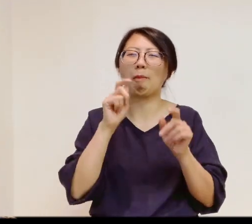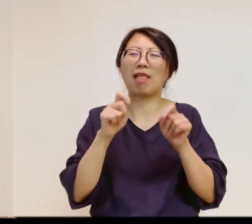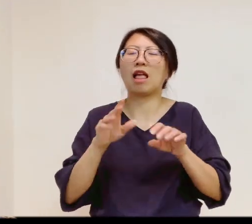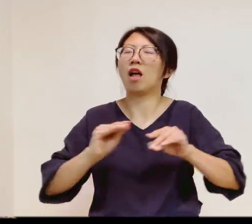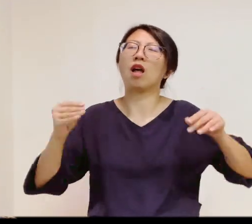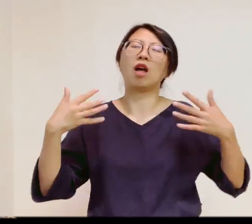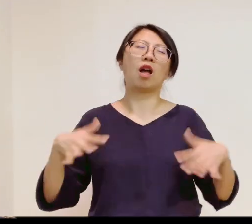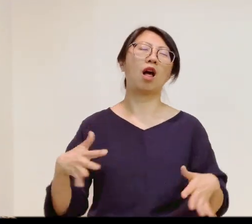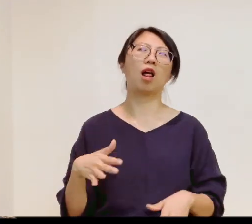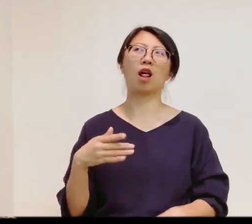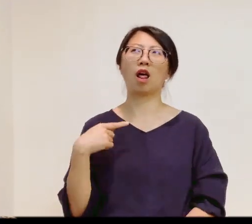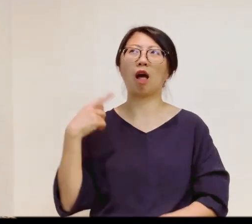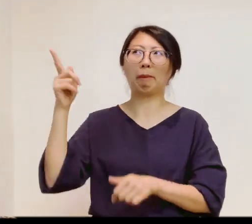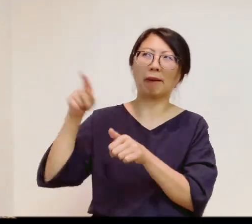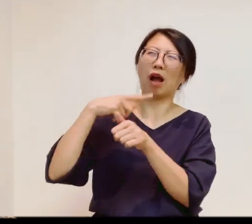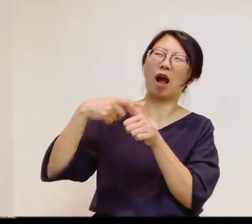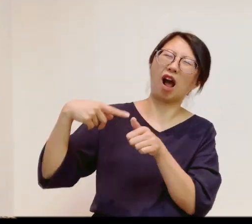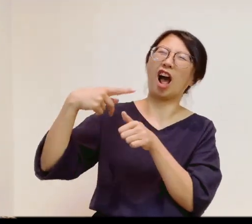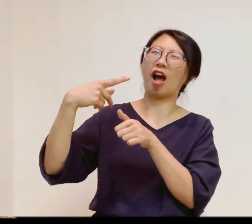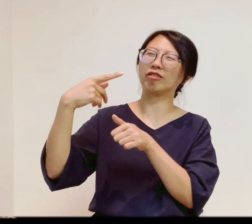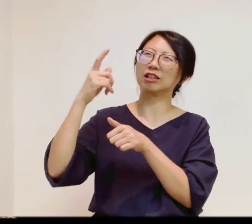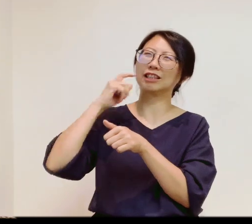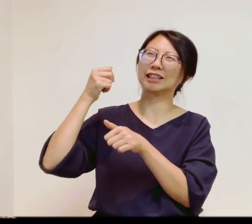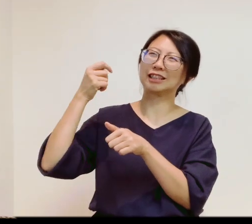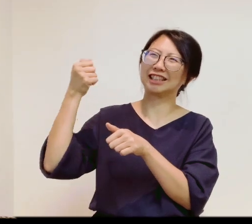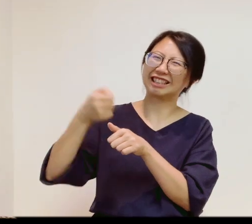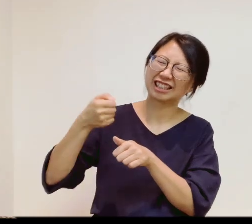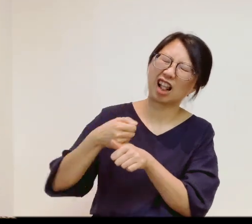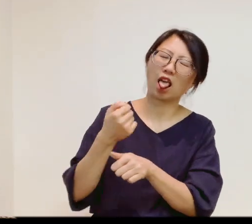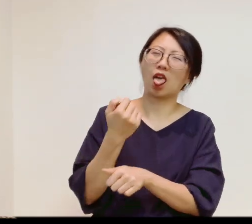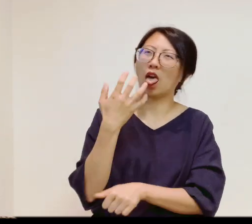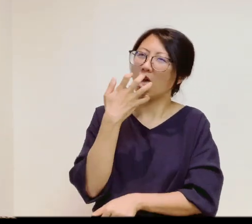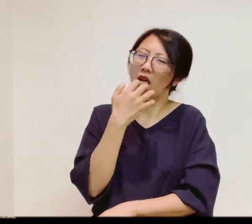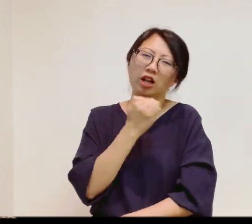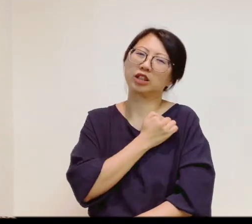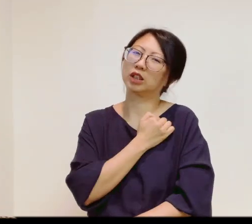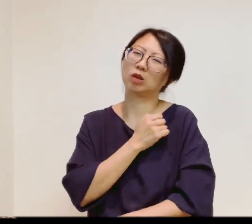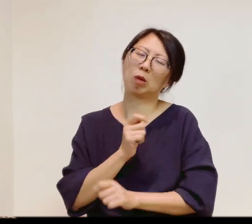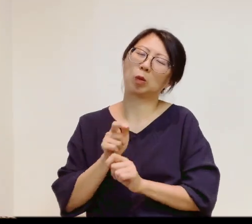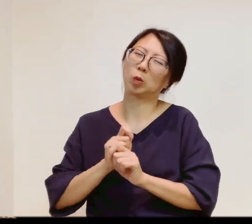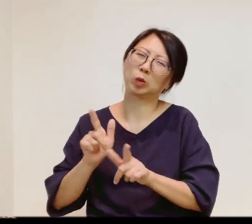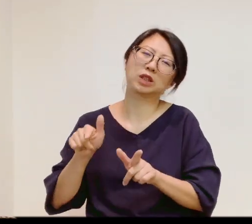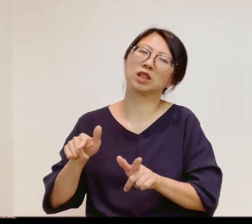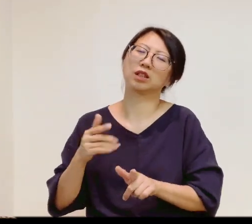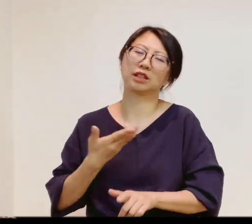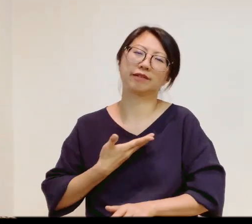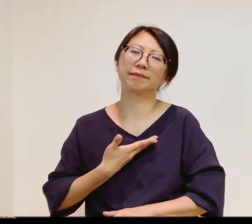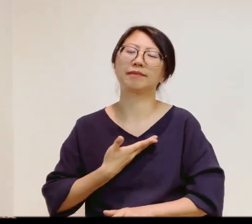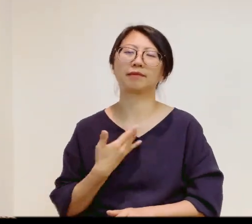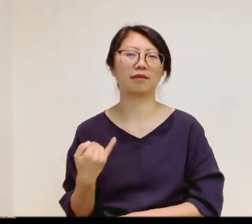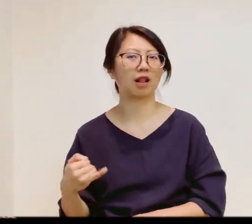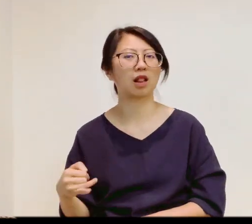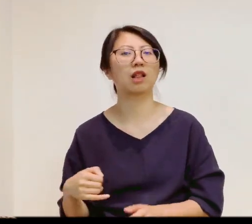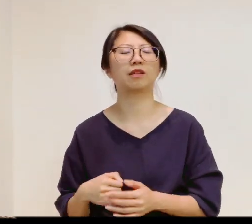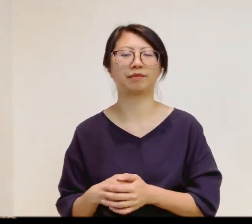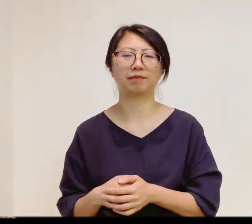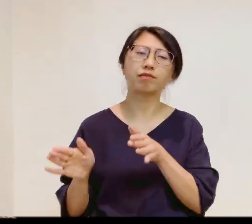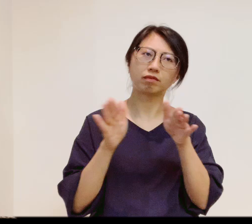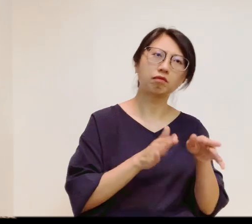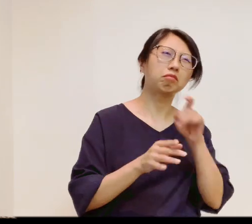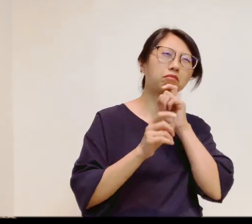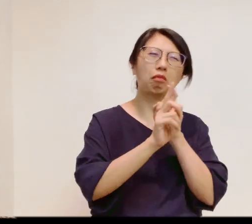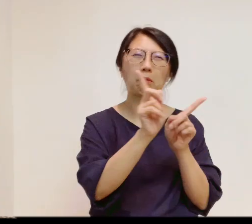話，去到其後另一個更加大嘅集中營喺波蘭嗰度，你見到有啲人咧係會衝向嗰啲高壓嘅電線